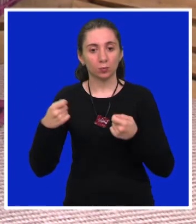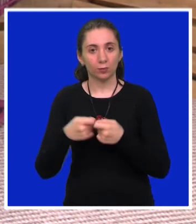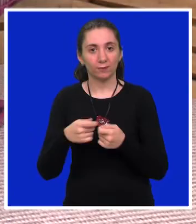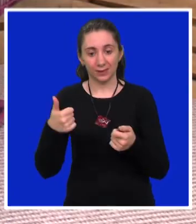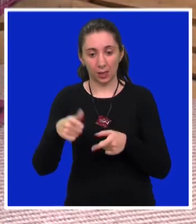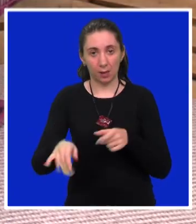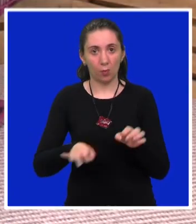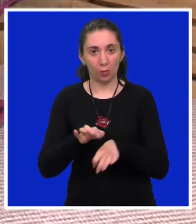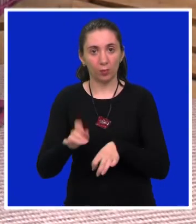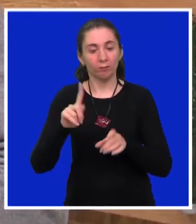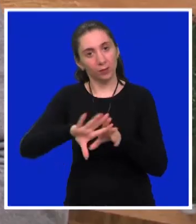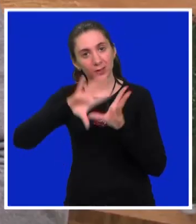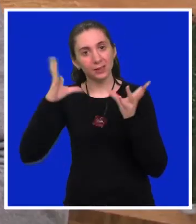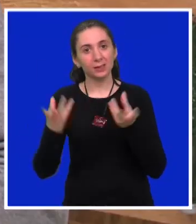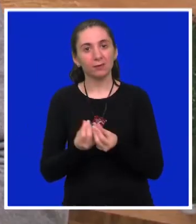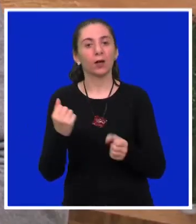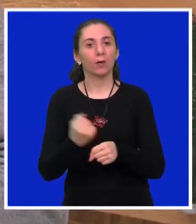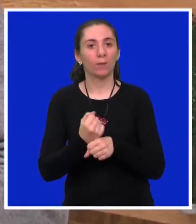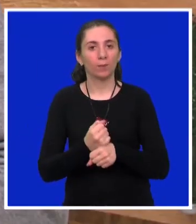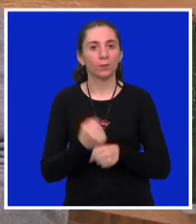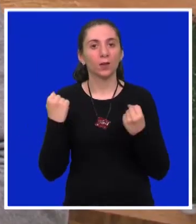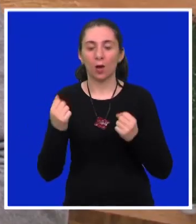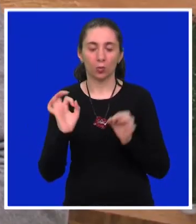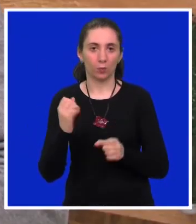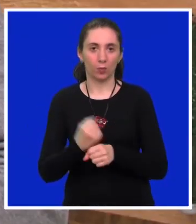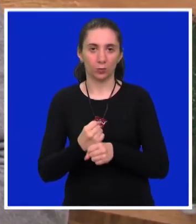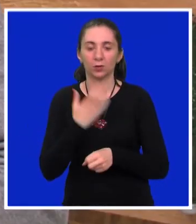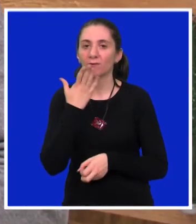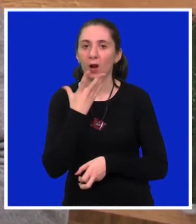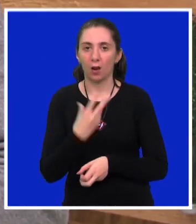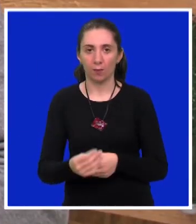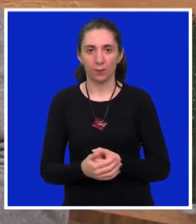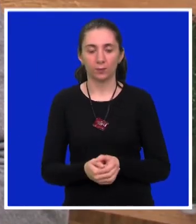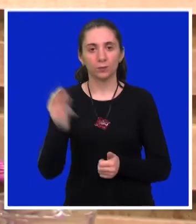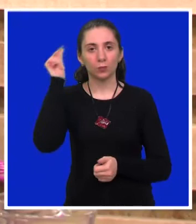ste, što se tiče i samog projekta, ali i svega, odradili isto tako vrlo dobar posao.